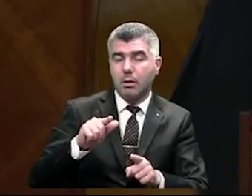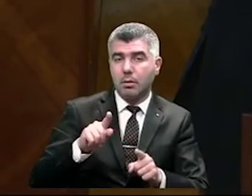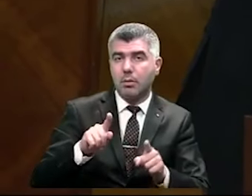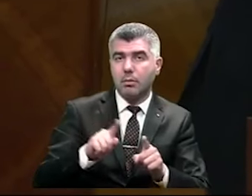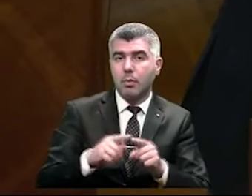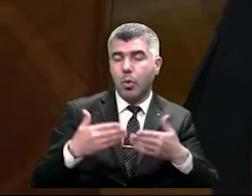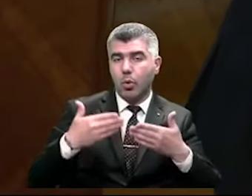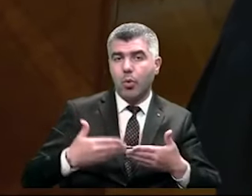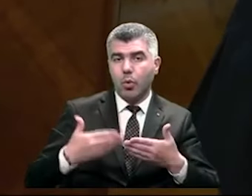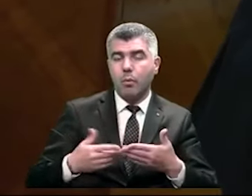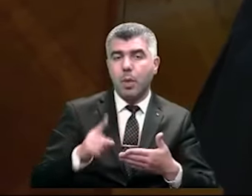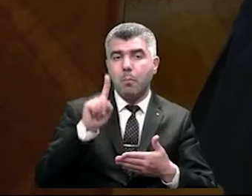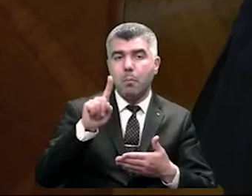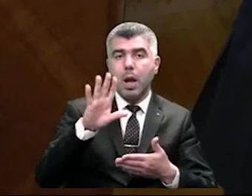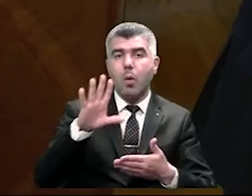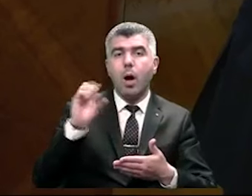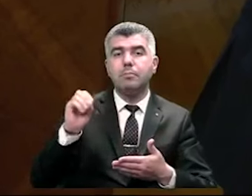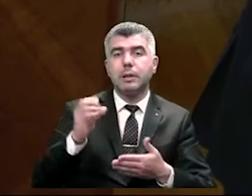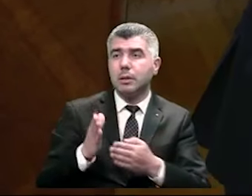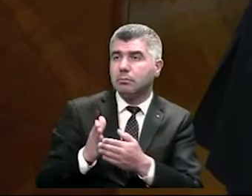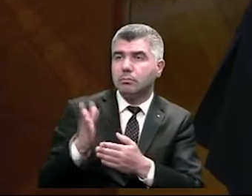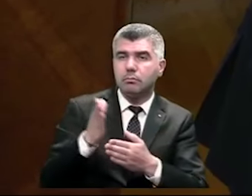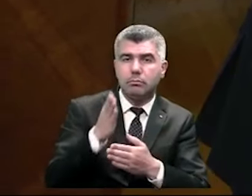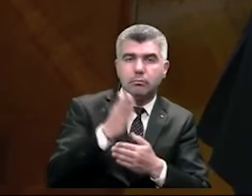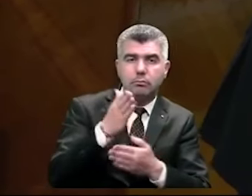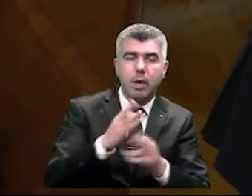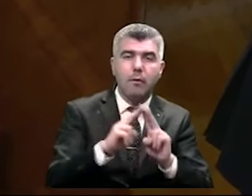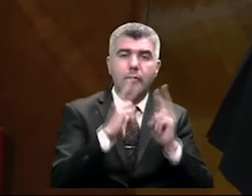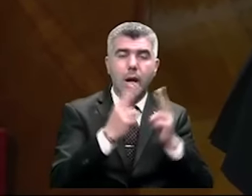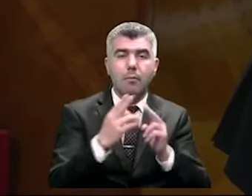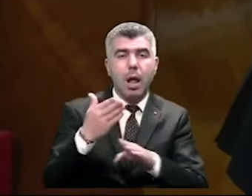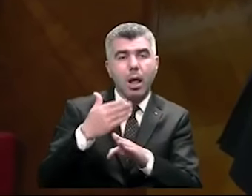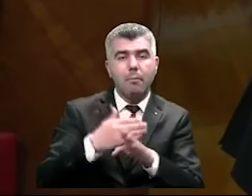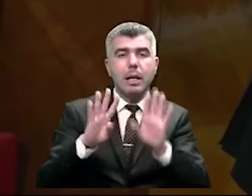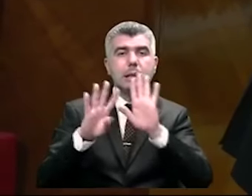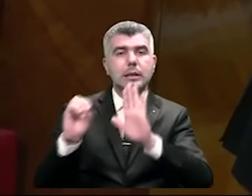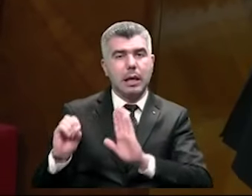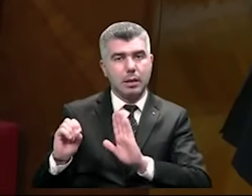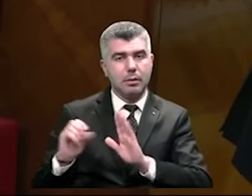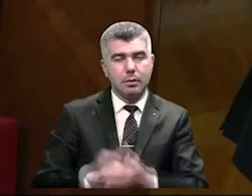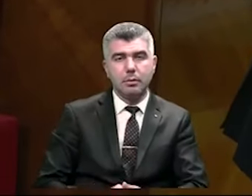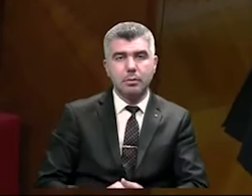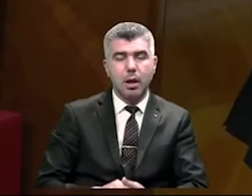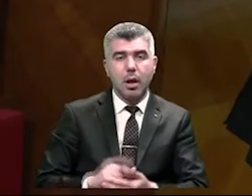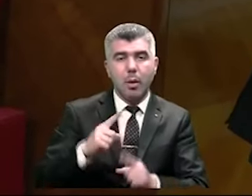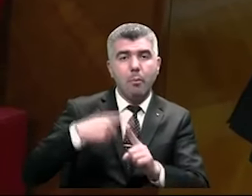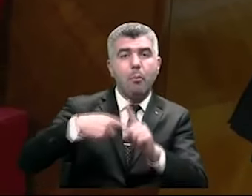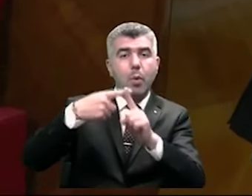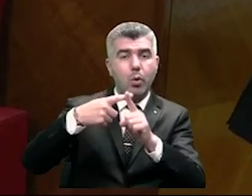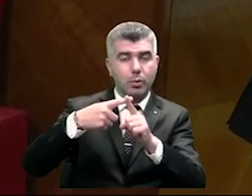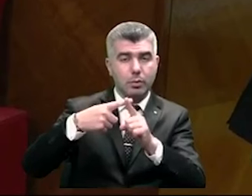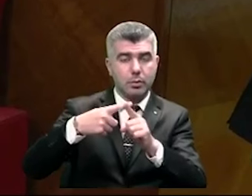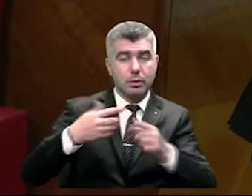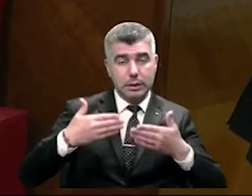واليوم عندنا 150 وجهه تتربط بلادنا قبل كانون عننا 90 والضعف عدد الفاعلين